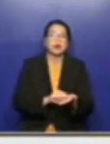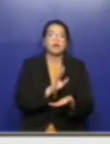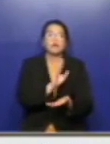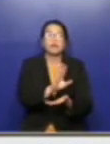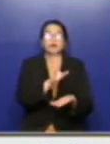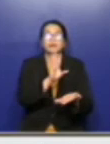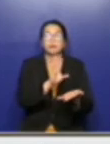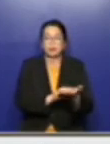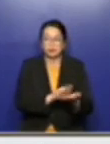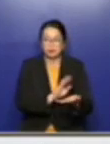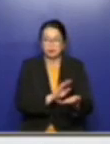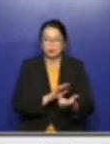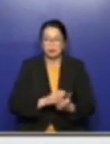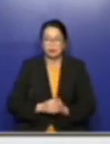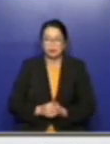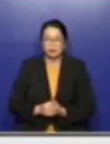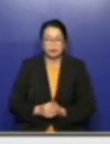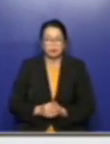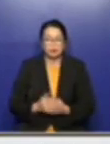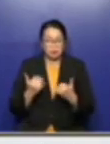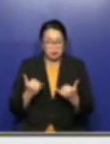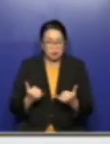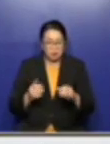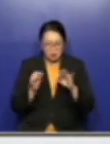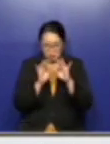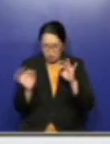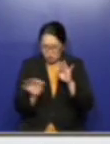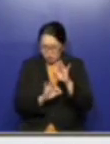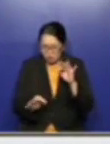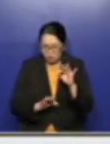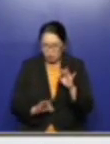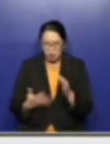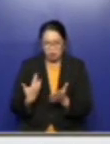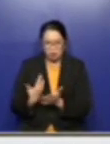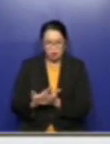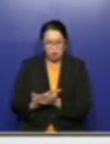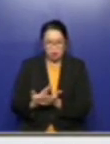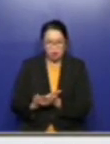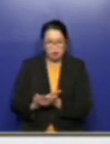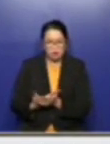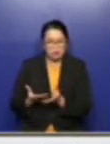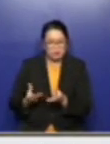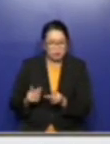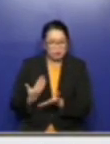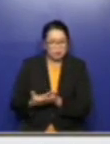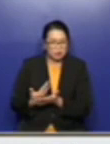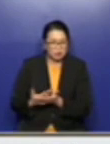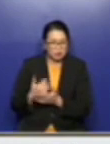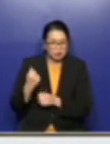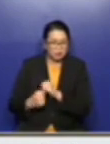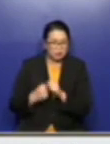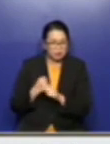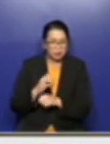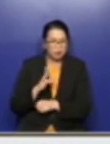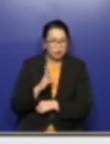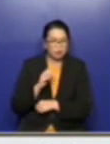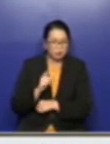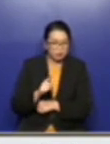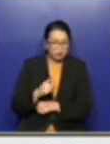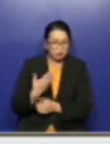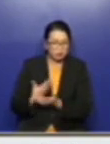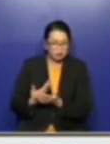ท่านดูนะฮะท่านเขียนบอกว่าราคาที่ดินปี61เนี่ยมูลค่าที่ดินท่านประธานมี